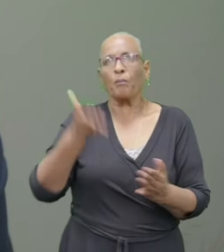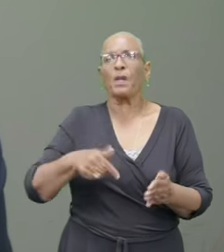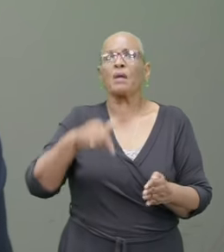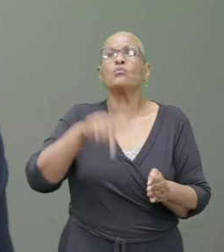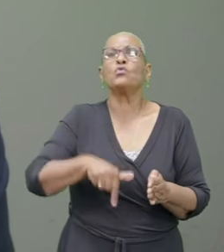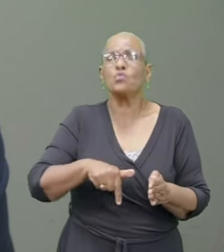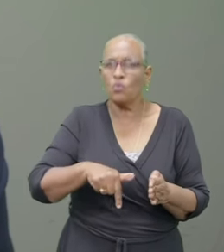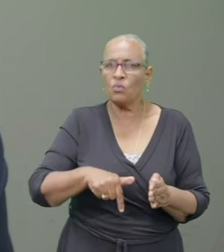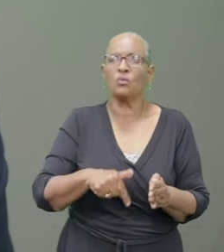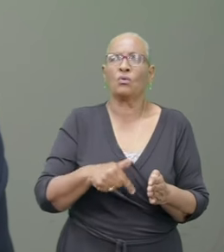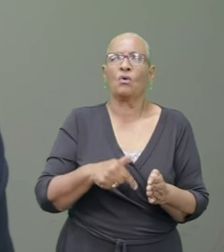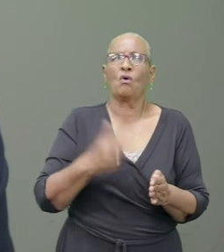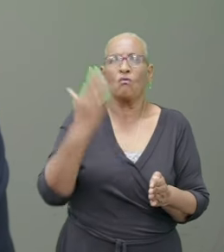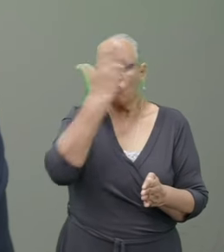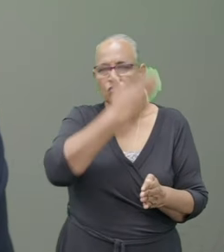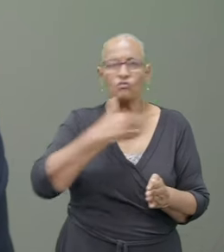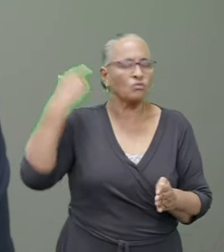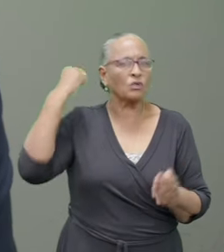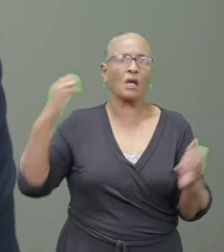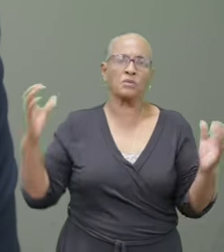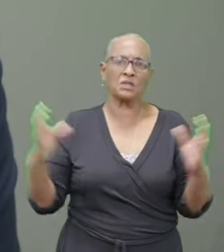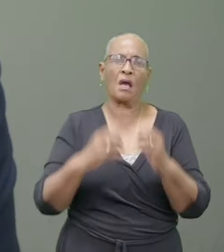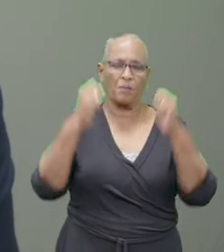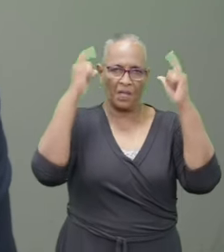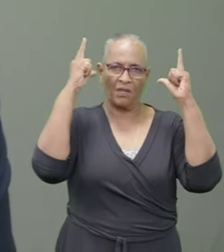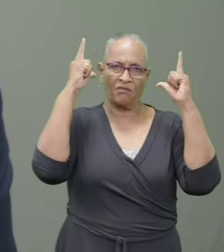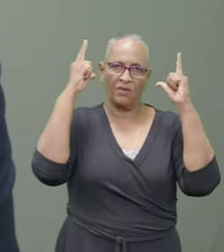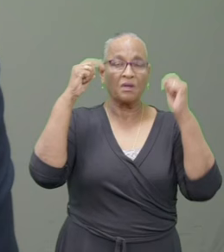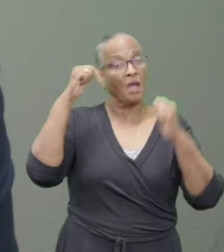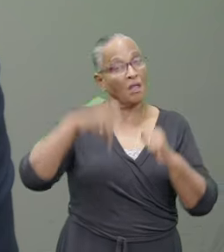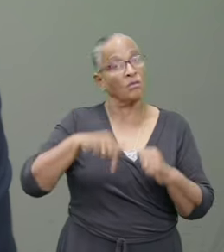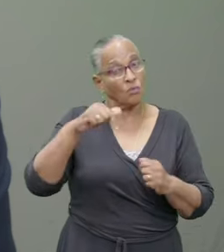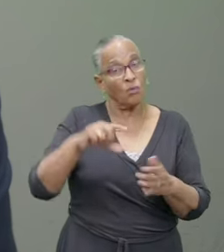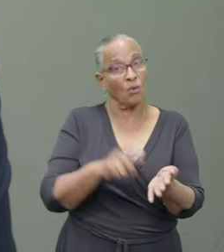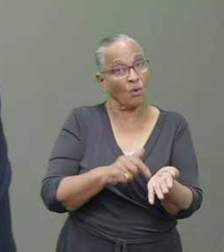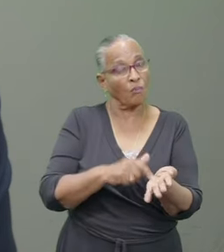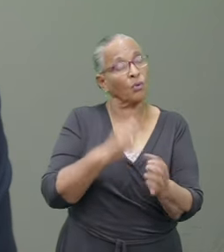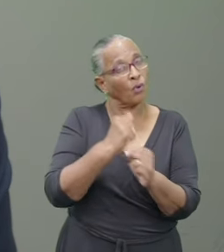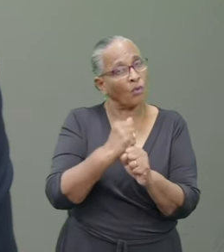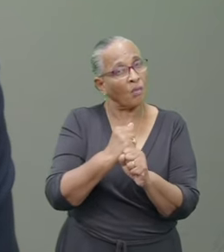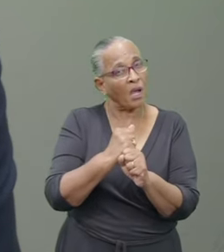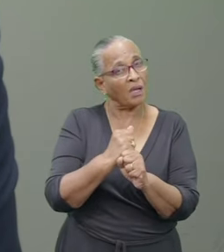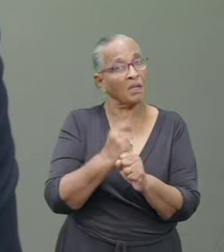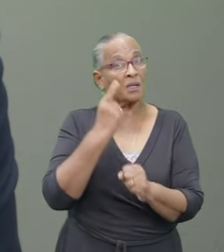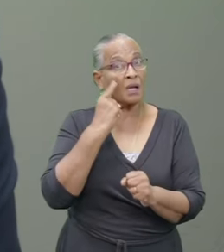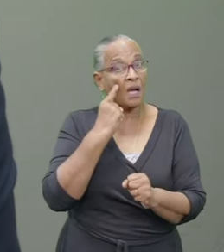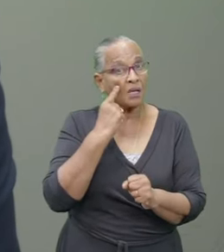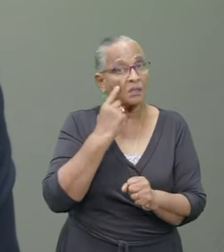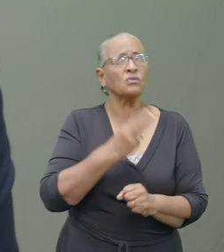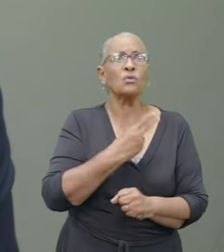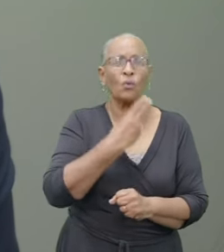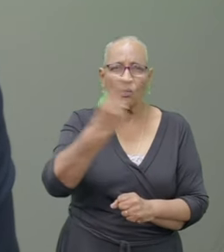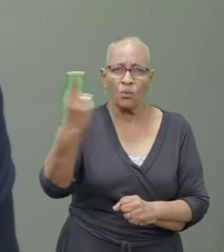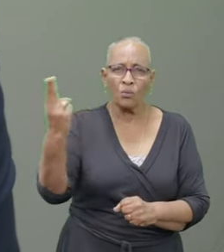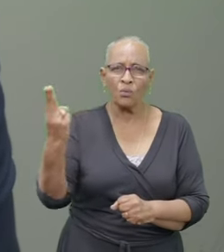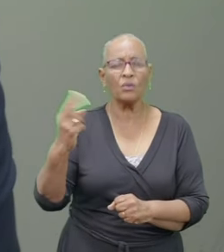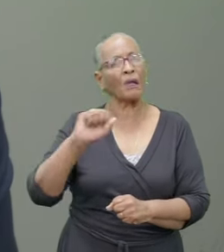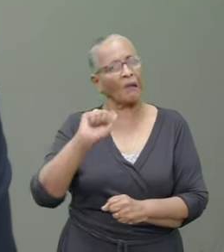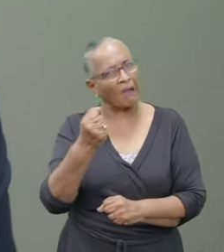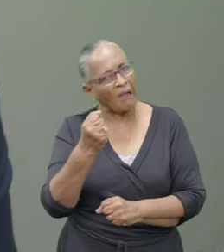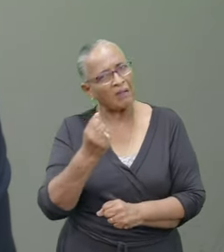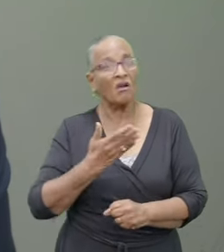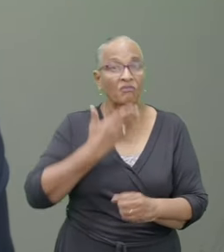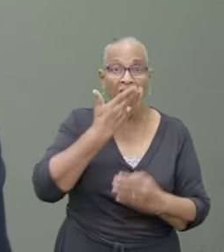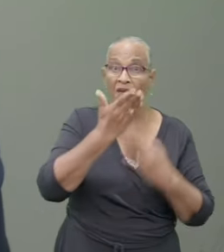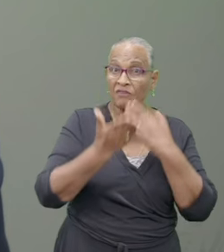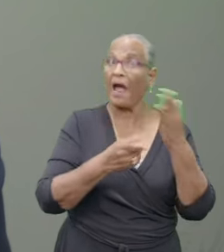de Surinaamse samenleving. En we willen gebruik maken van deze gelegenheid om u ook straks in de gelegenheid te stellen vragen